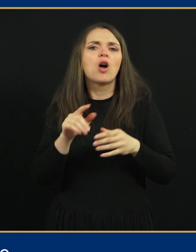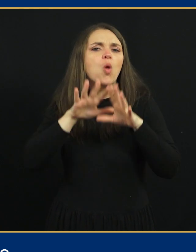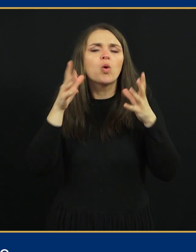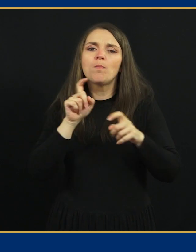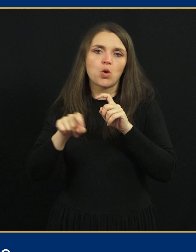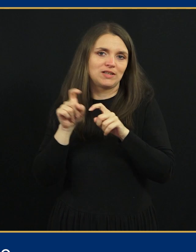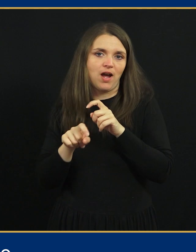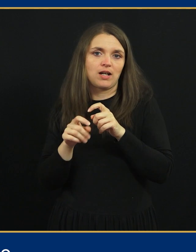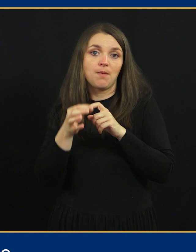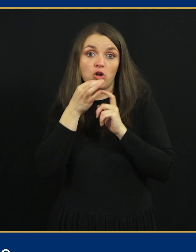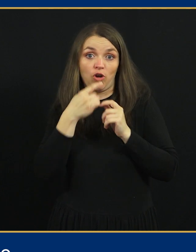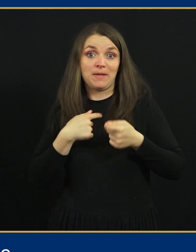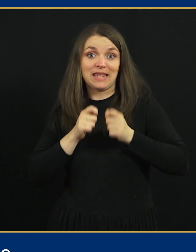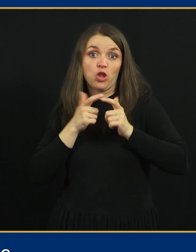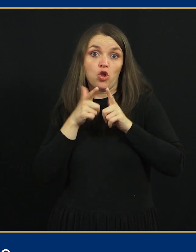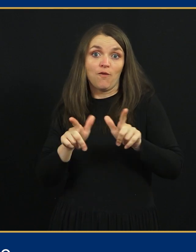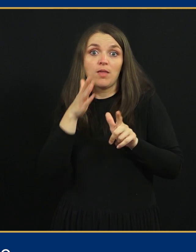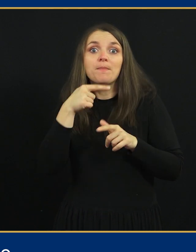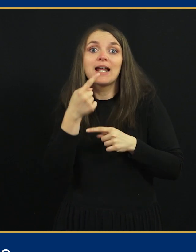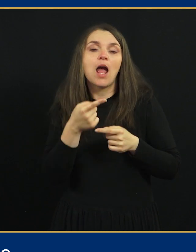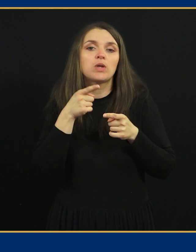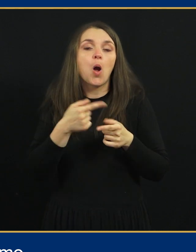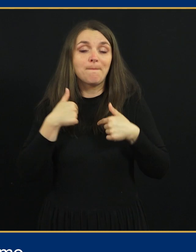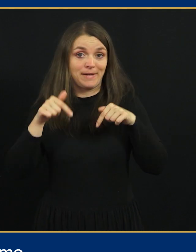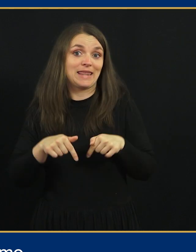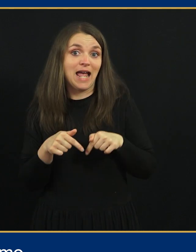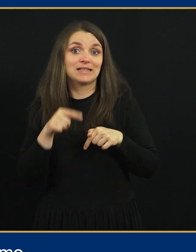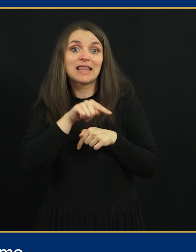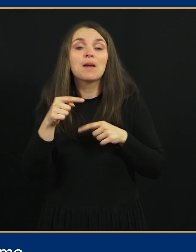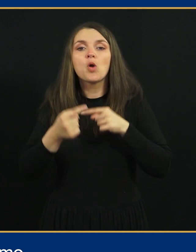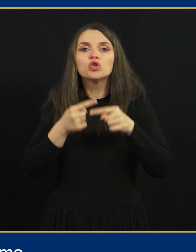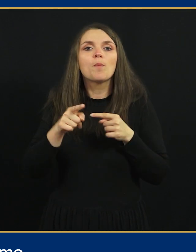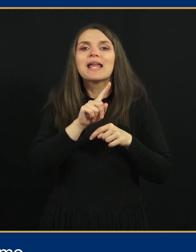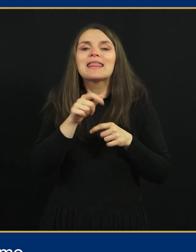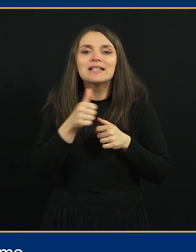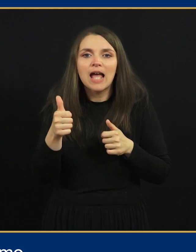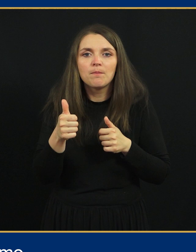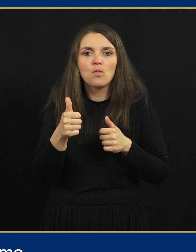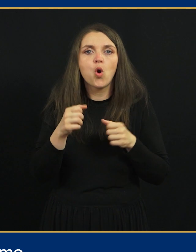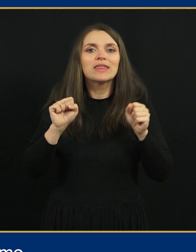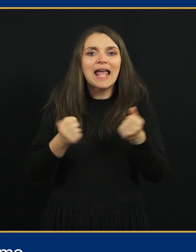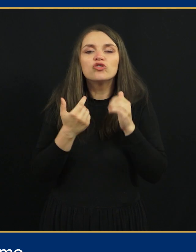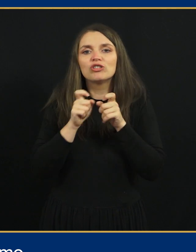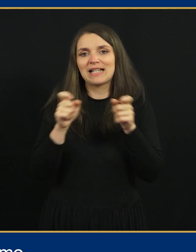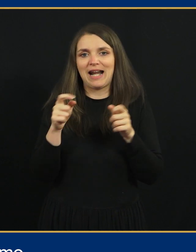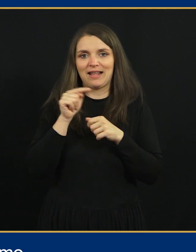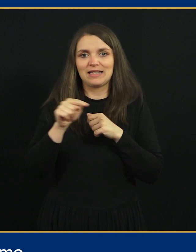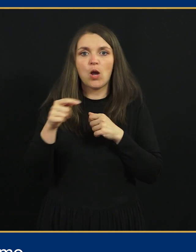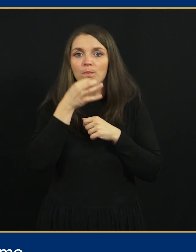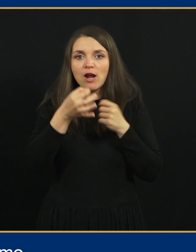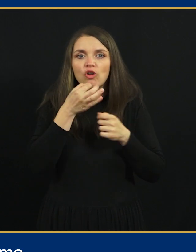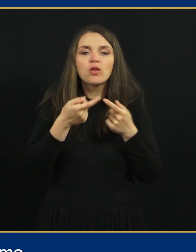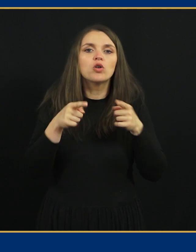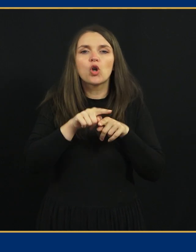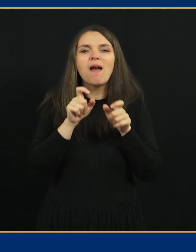stvari. Pa če mi je dano dovoljeno, bi rekel takole, pri nas so ti postopki ne samo težki zaradi teh vprašanj